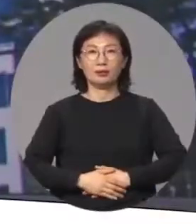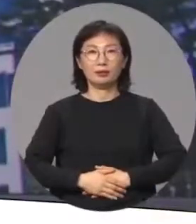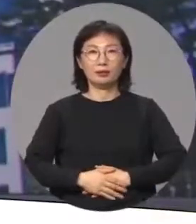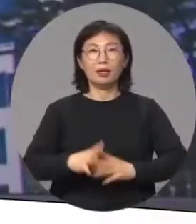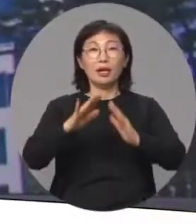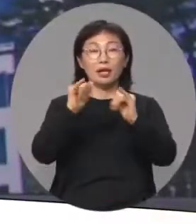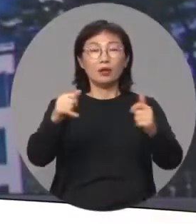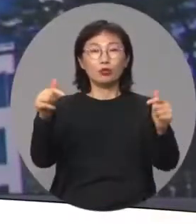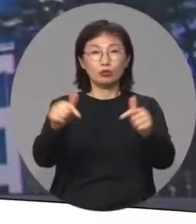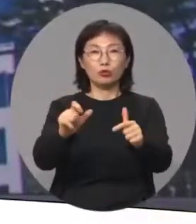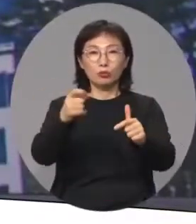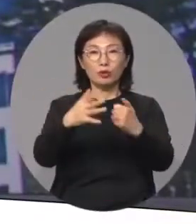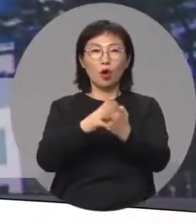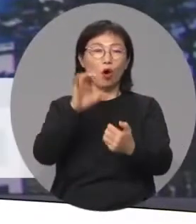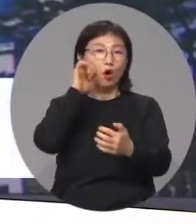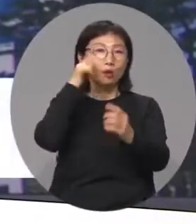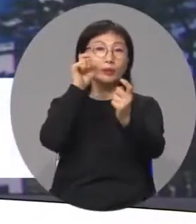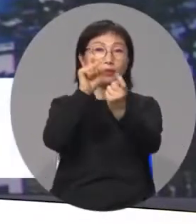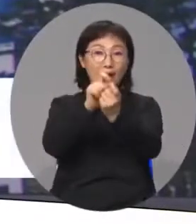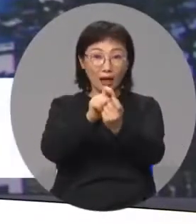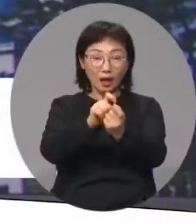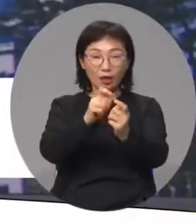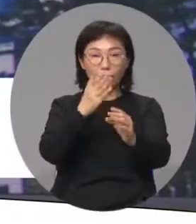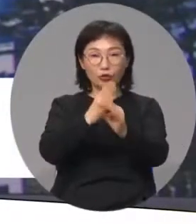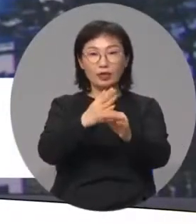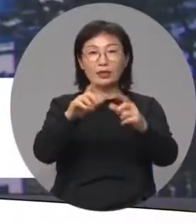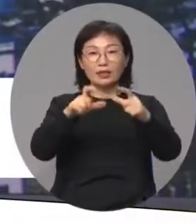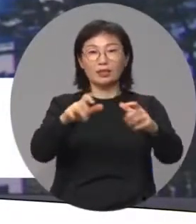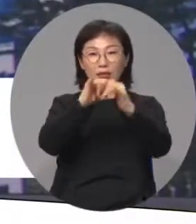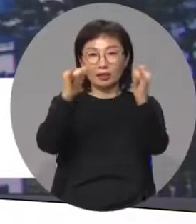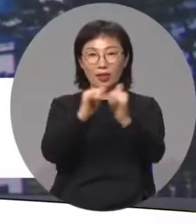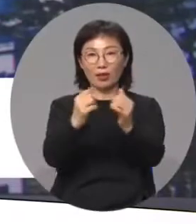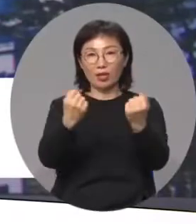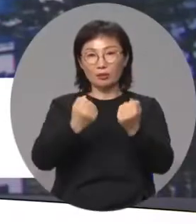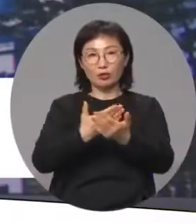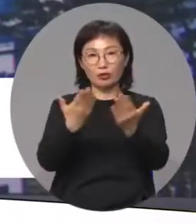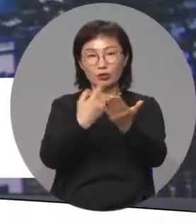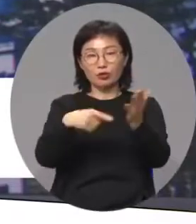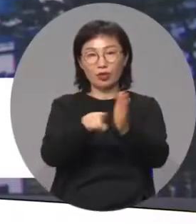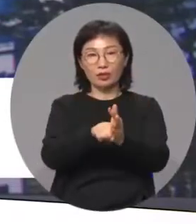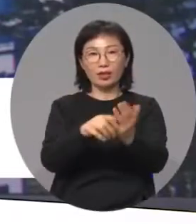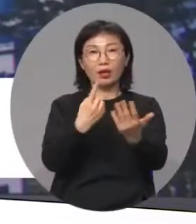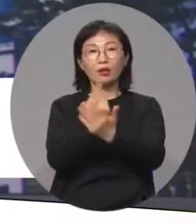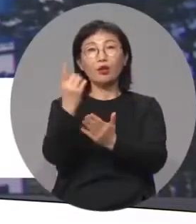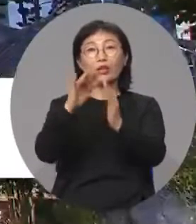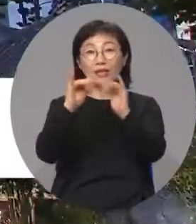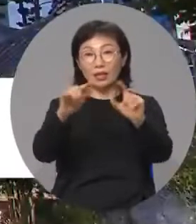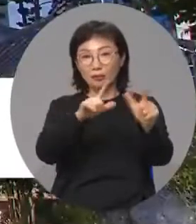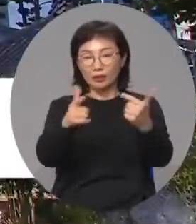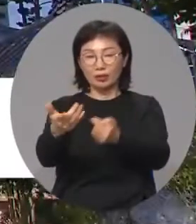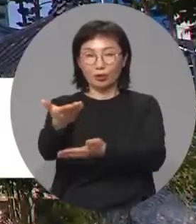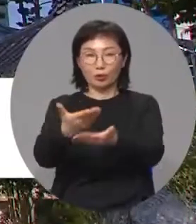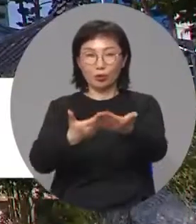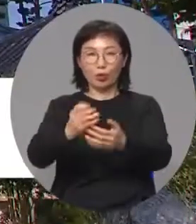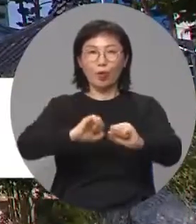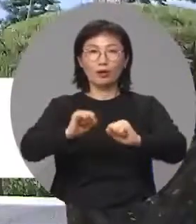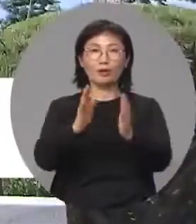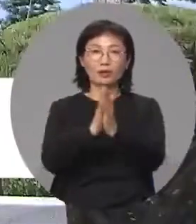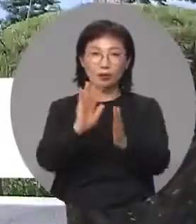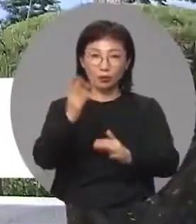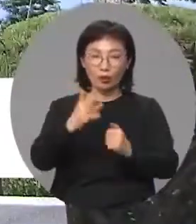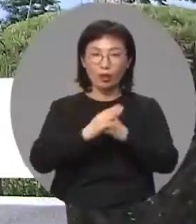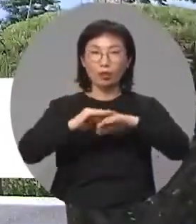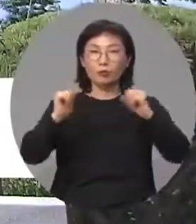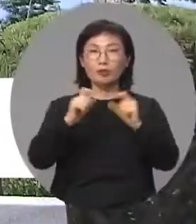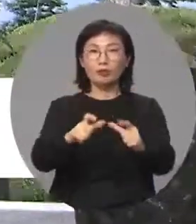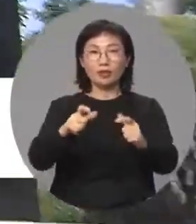인구 감소로 어려움을 경련 지역사회 개의 활력을 주기 위해서 추 양민 등을 대상으로 교류 활동이 지원됩니다 전략 또는